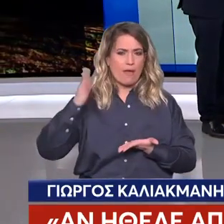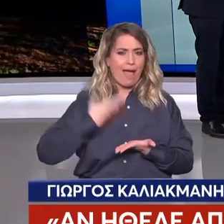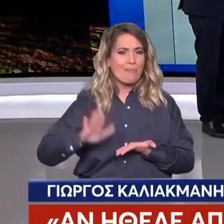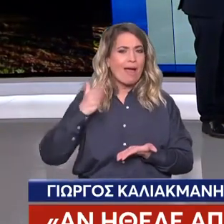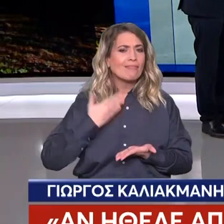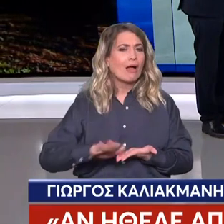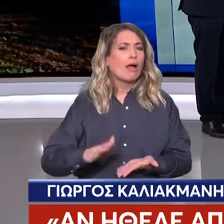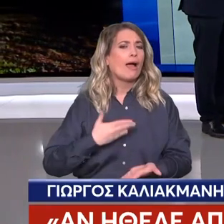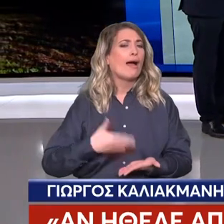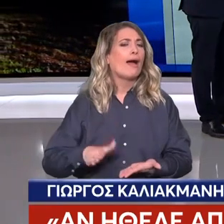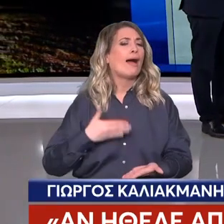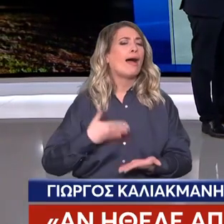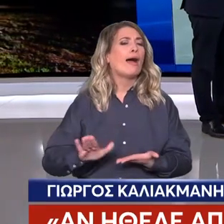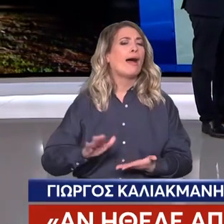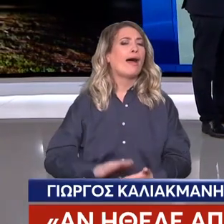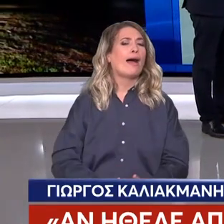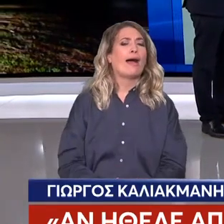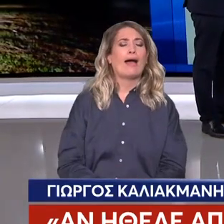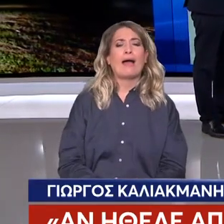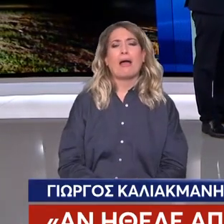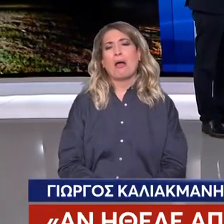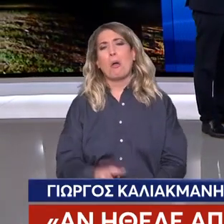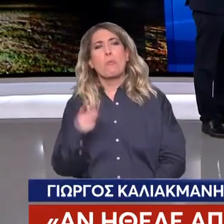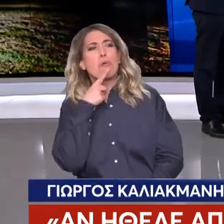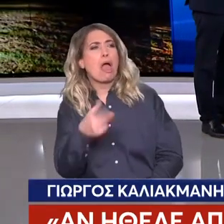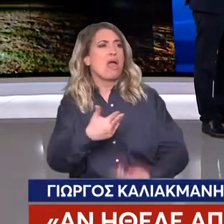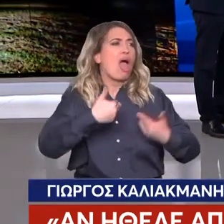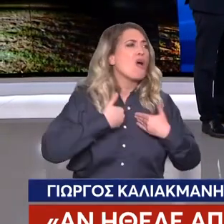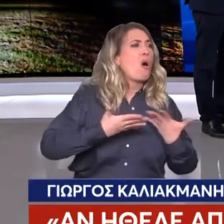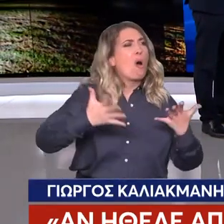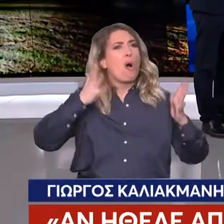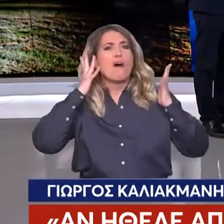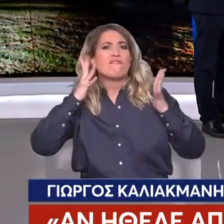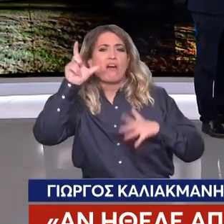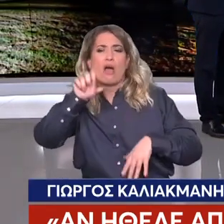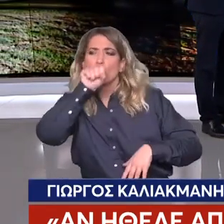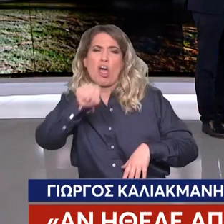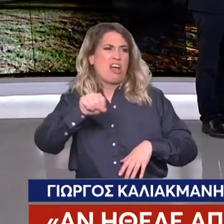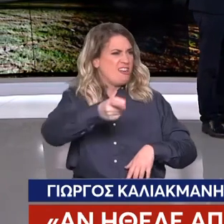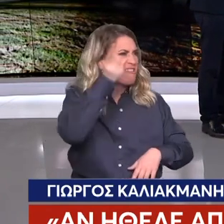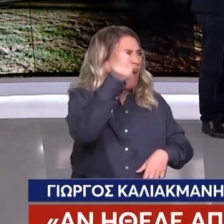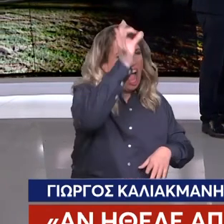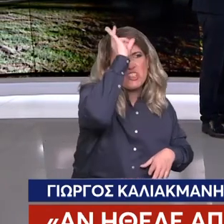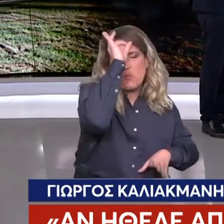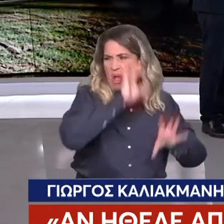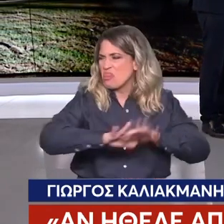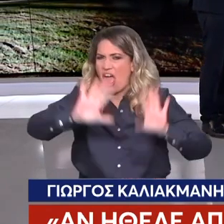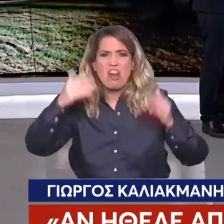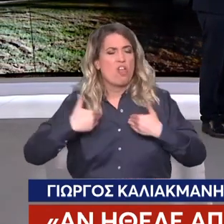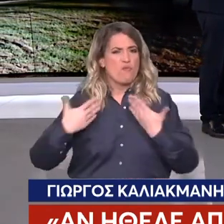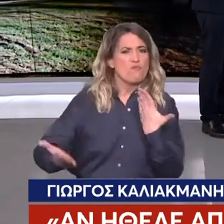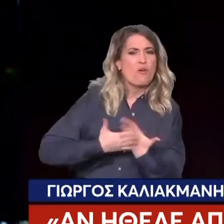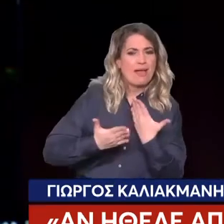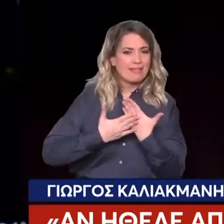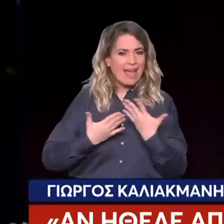για τον εαυτό του, λέγοντας πόσο ενδιαφέρεται για την έρευνα και πόσο όχι αγαπάει. Ότι εγώ έκανα τις πιο εύστοχες ερωτήσεις, αλλά γιατί αντιλαμβάνεται